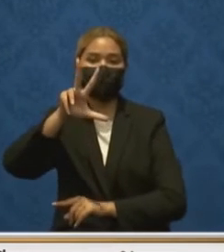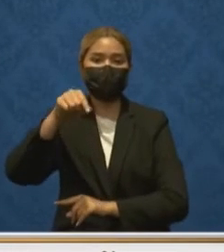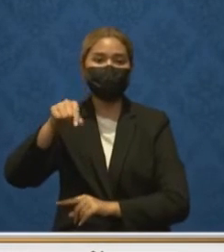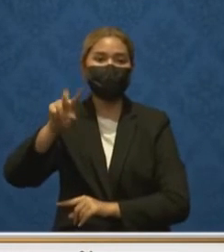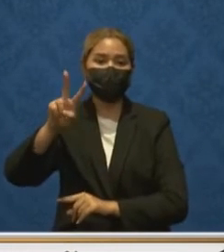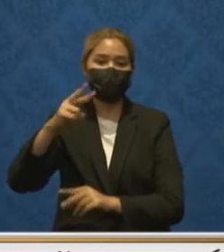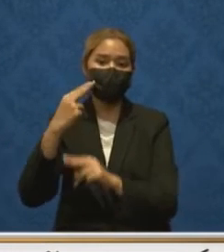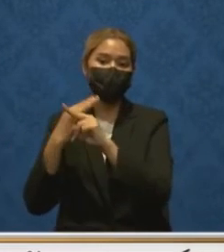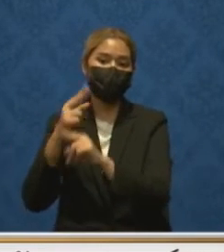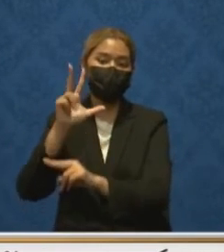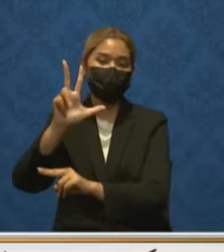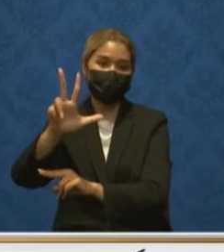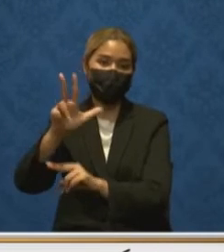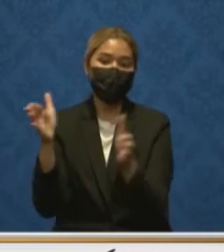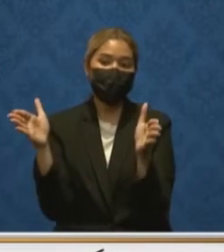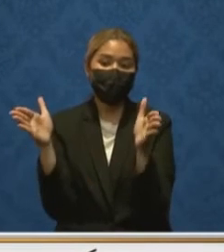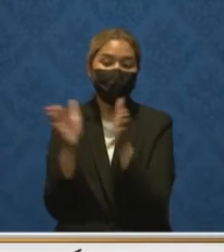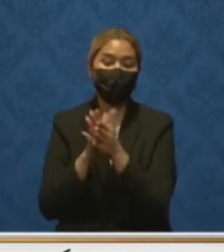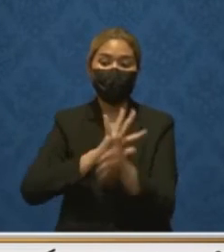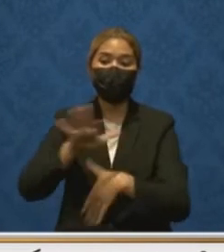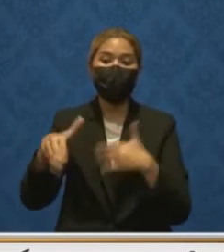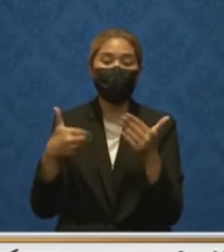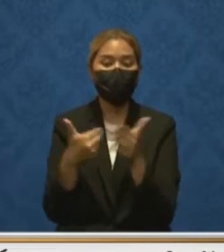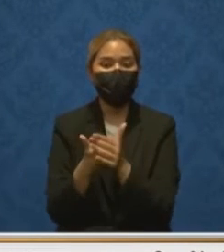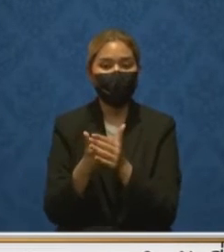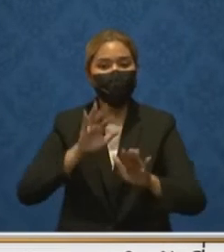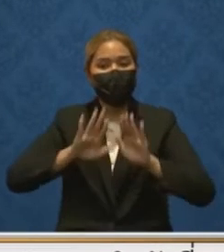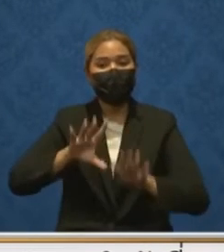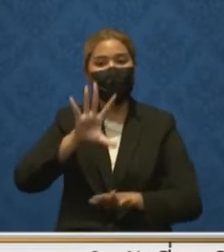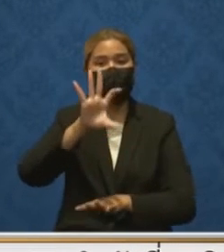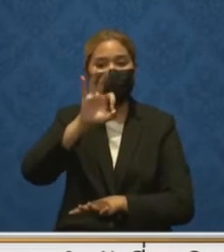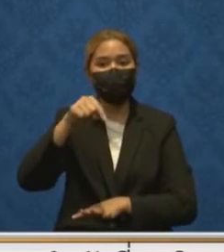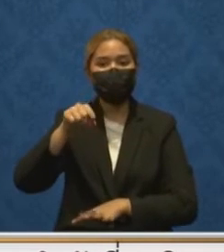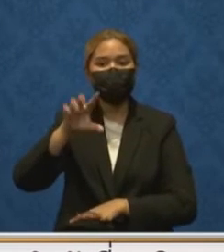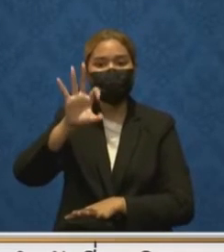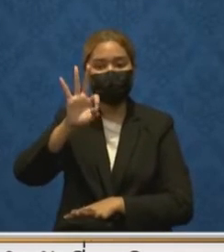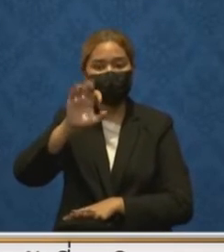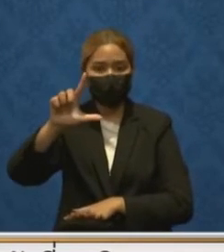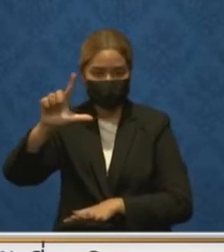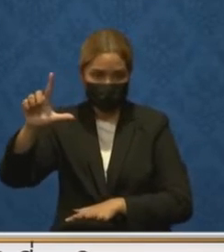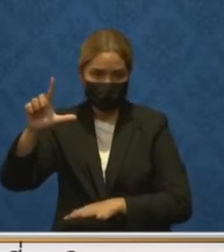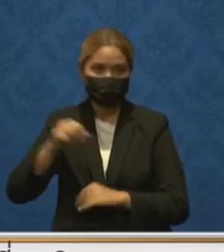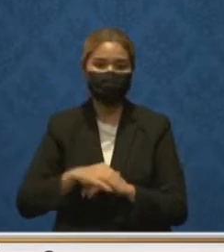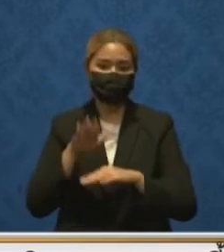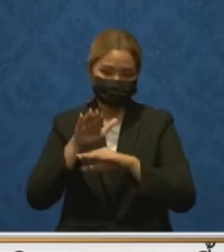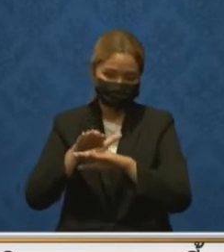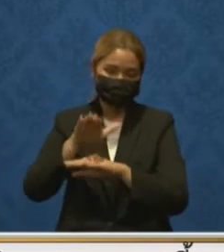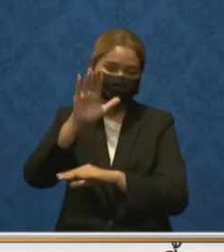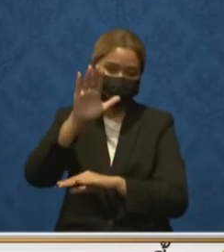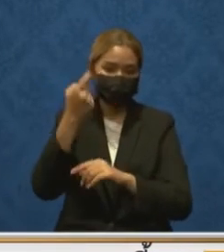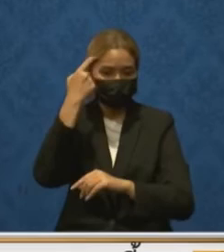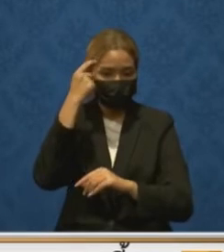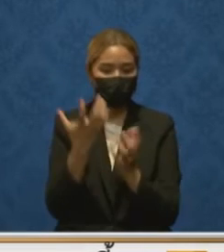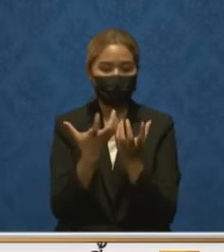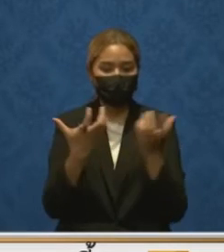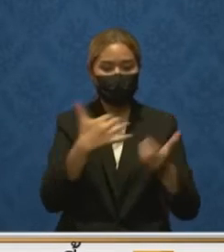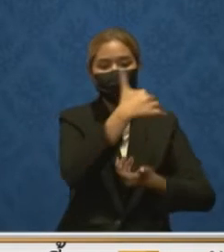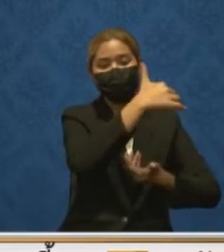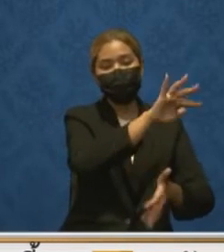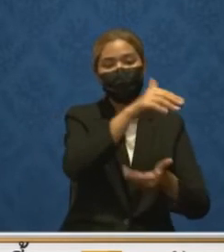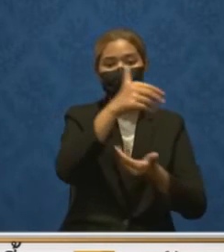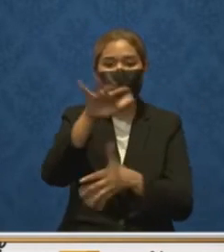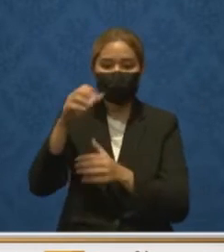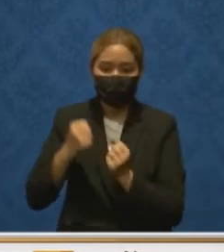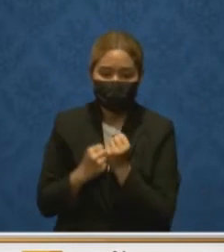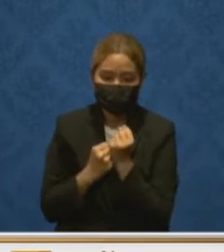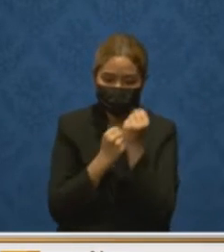คูณ 3 เข้าไปจนส้ปีก็เกน 9 ลานล้านแล้วเพราะฉะนั้นการส่งออกยังเป็นตัวจักขั